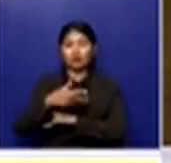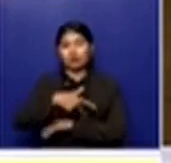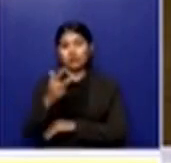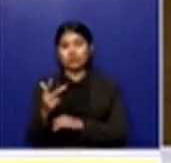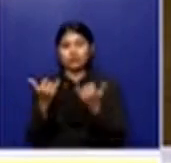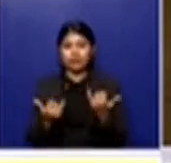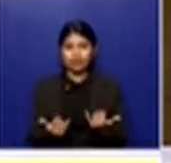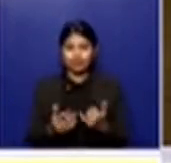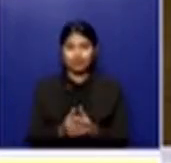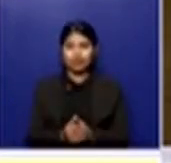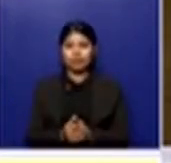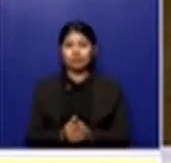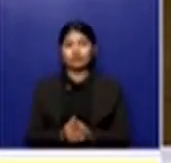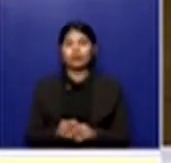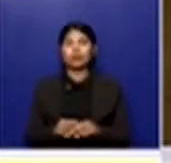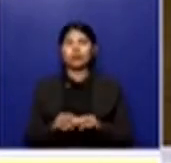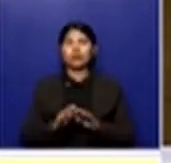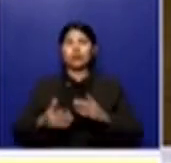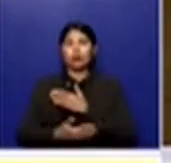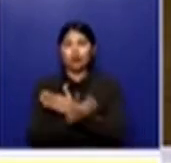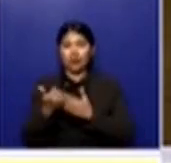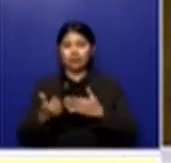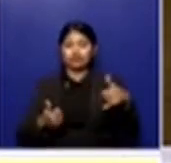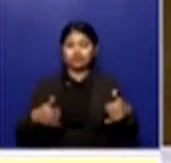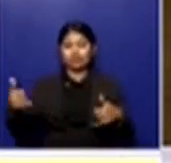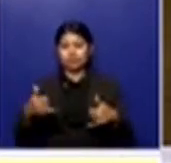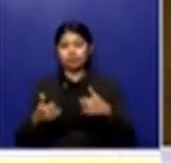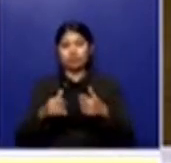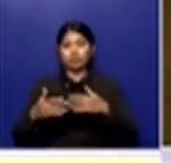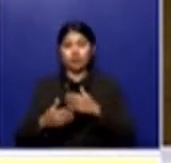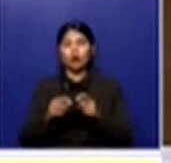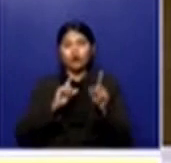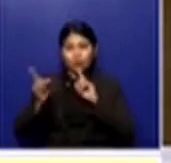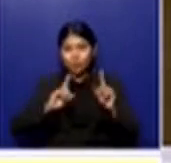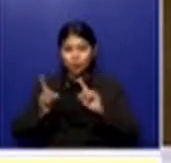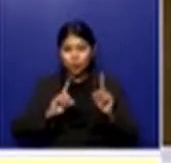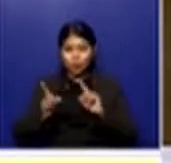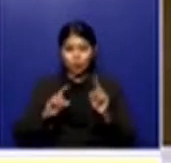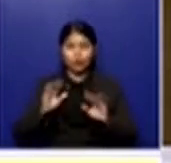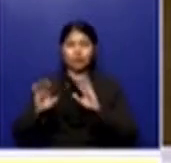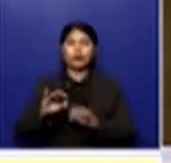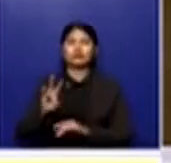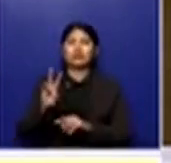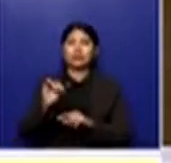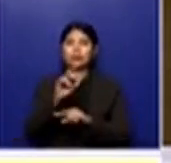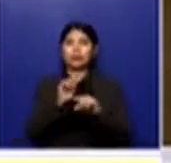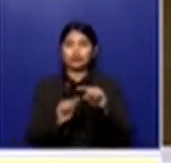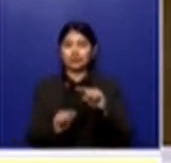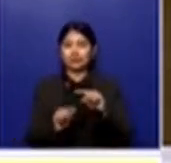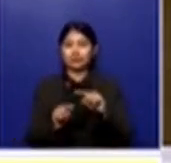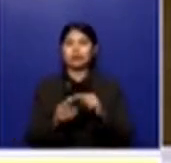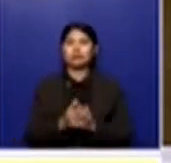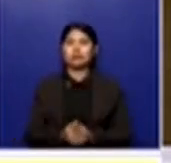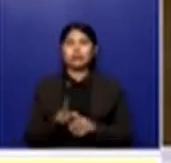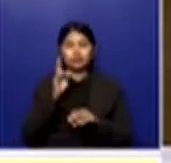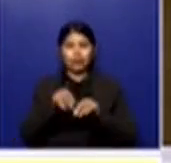ายการที่เปิดพื้นที่ร่วมกันหาทางออกในเชิงสันติวิธีเกือบ 70% ของรายการที่ออน